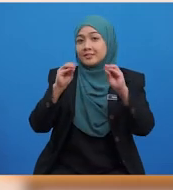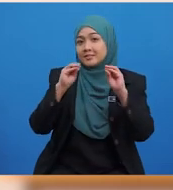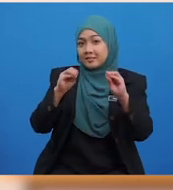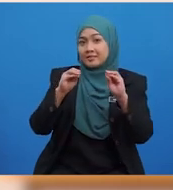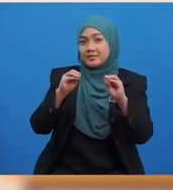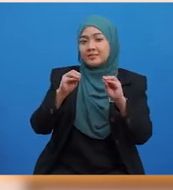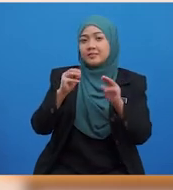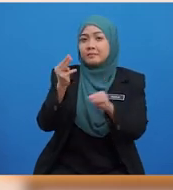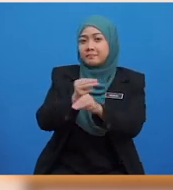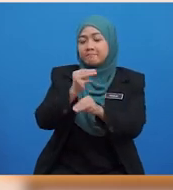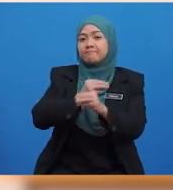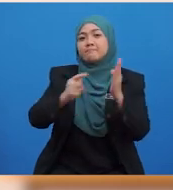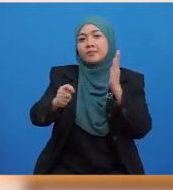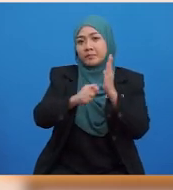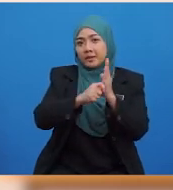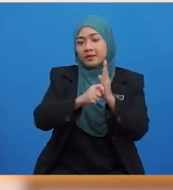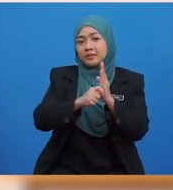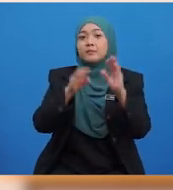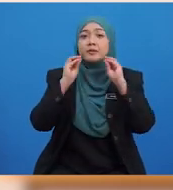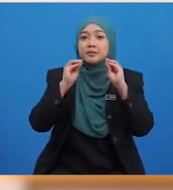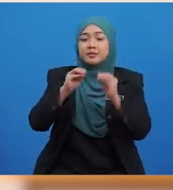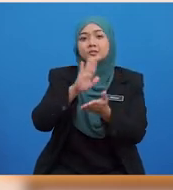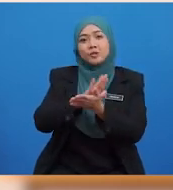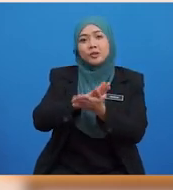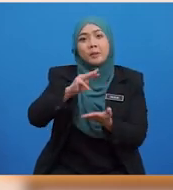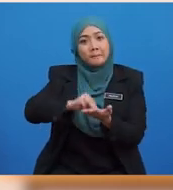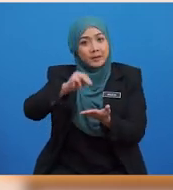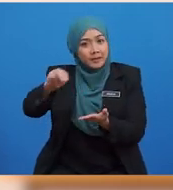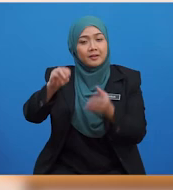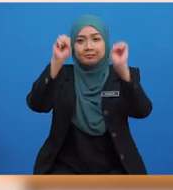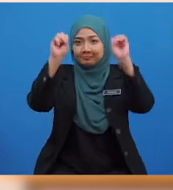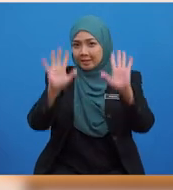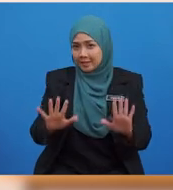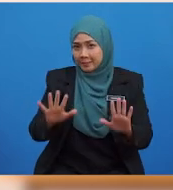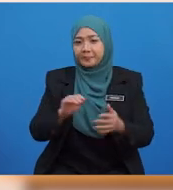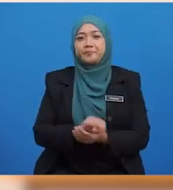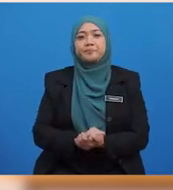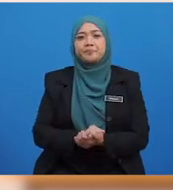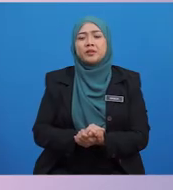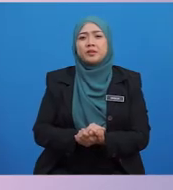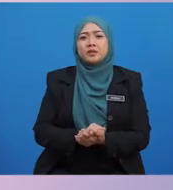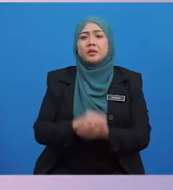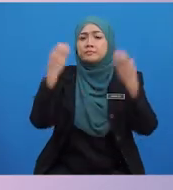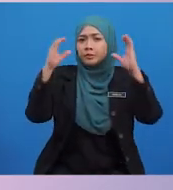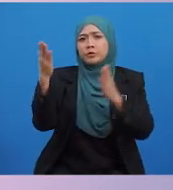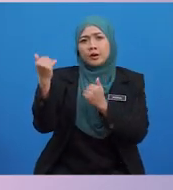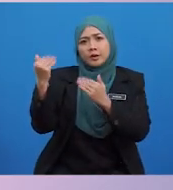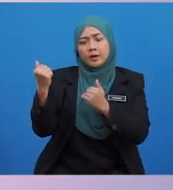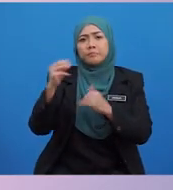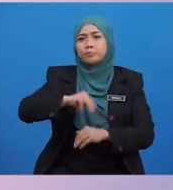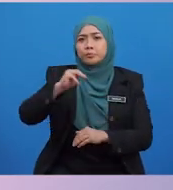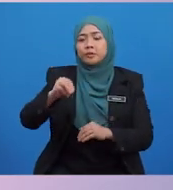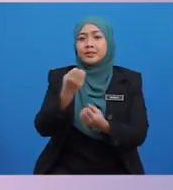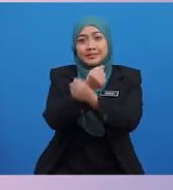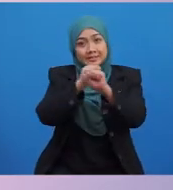di SMK Kota Kemuning salam Baiklah murid-murid Cikgu harap kamu semua telah bersedia